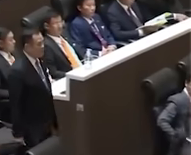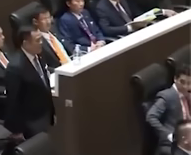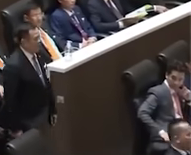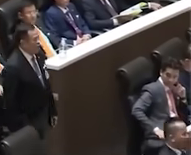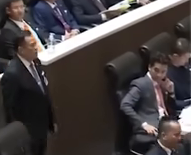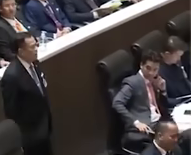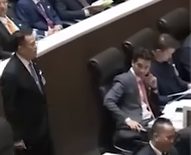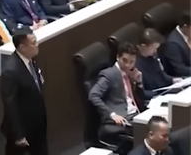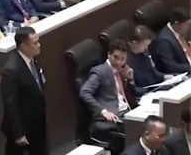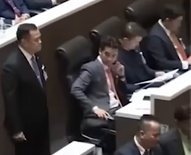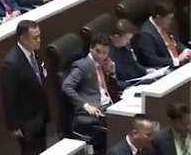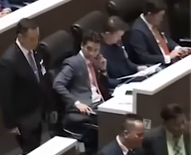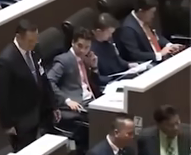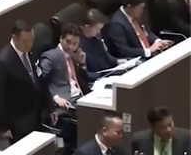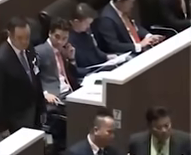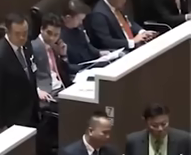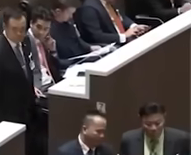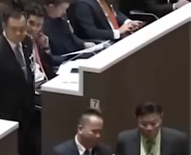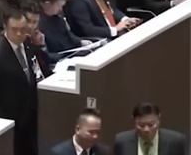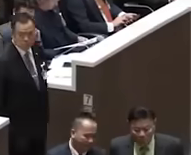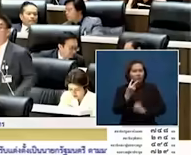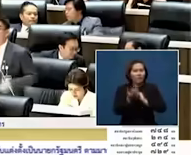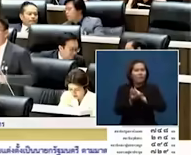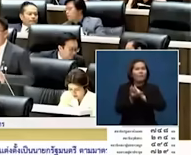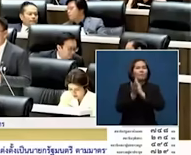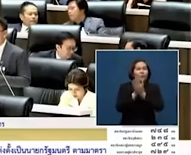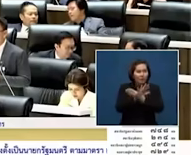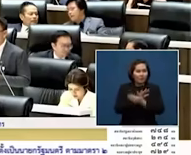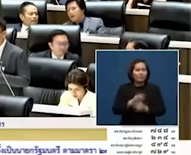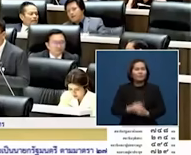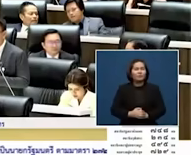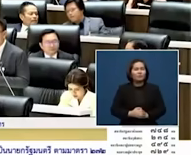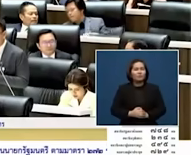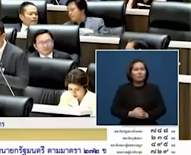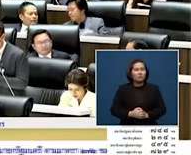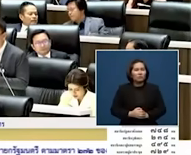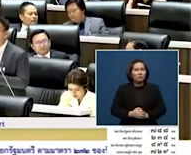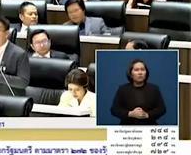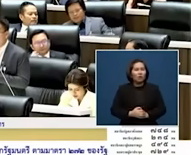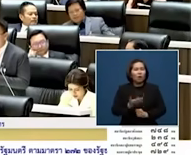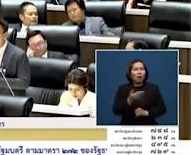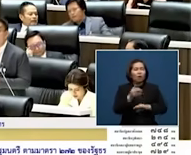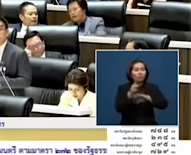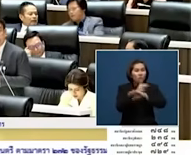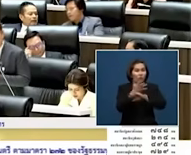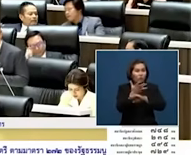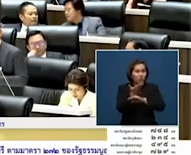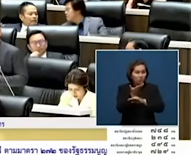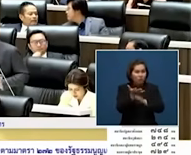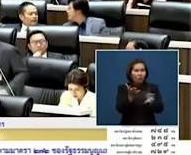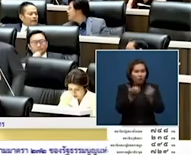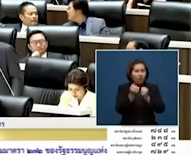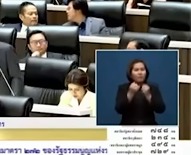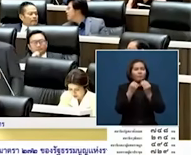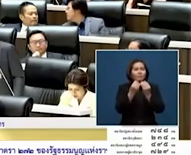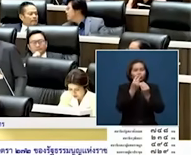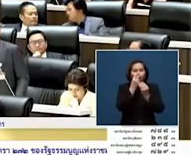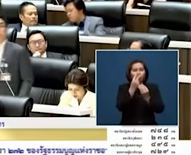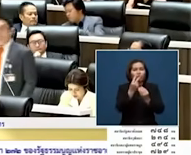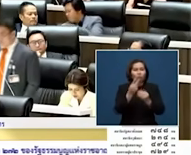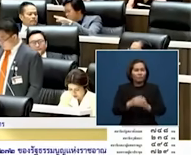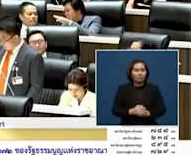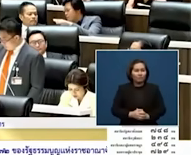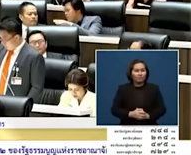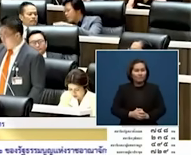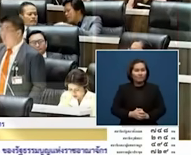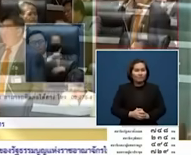มคุณวิโรจน์ก็เอาคลิปมาเปิดเอาคลิปที่เป็นคลิปที่สวสมชายเคยพูดเอาไว้เมื่อสั